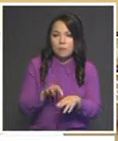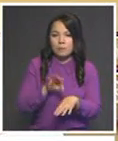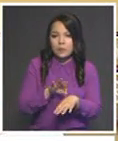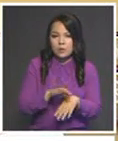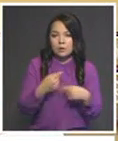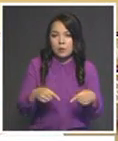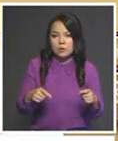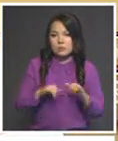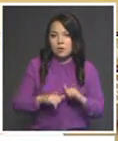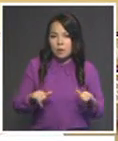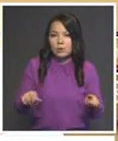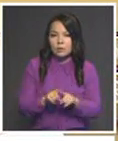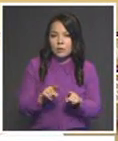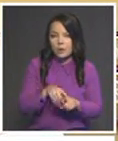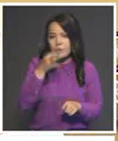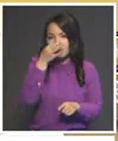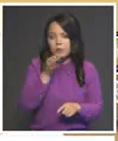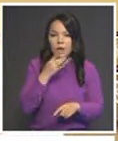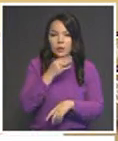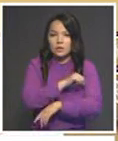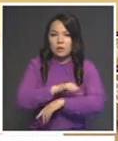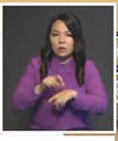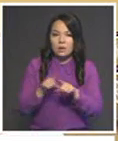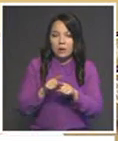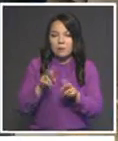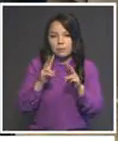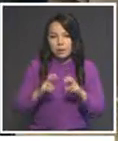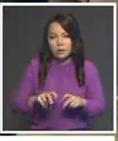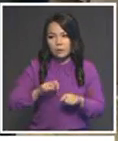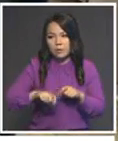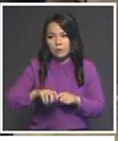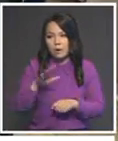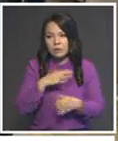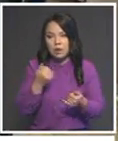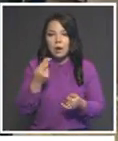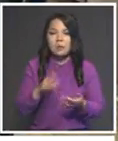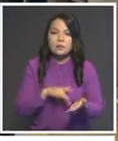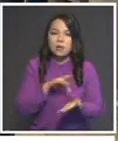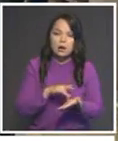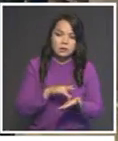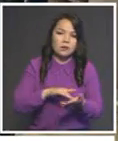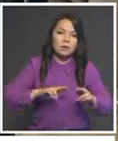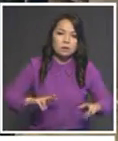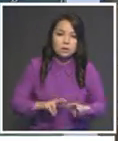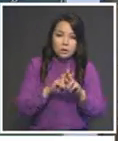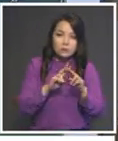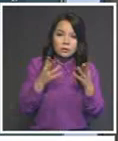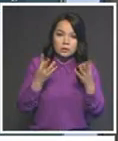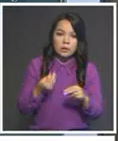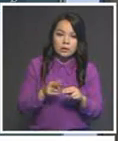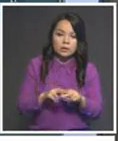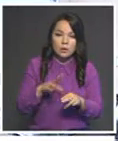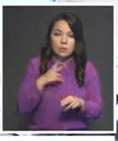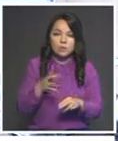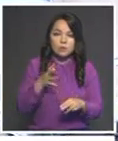шет елдердің тәжірибесін тексерген болатын. Астана қаласындағы жедел жәрдем қызметіне күніне